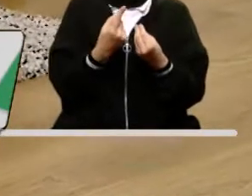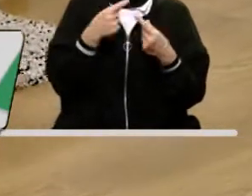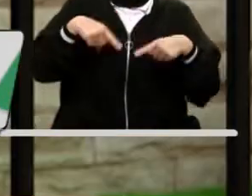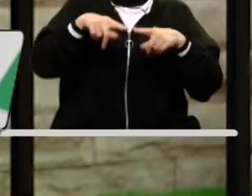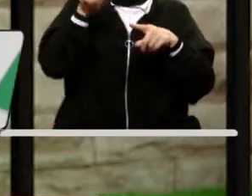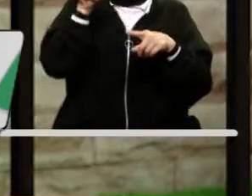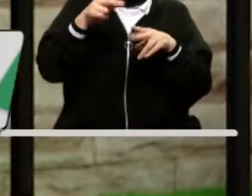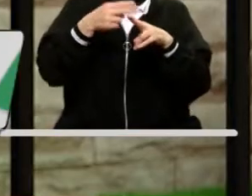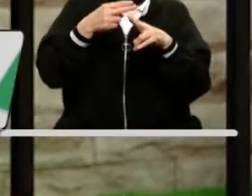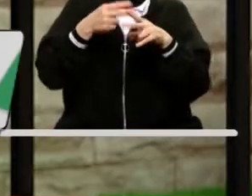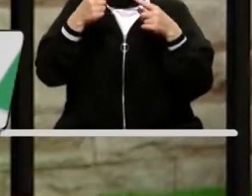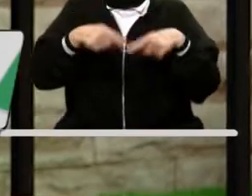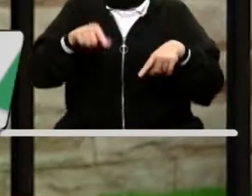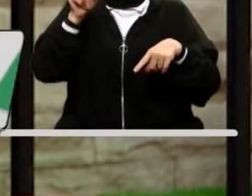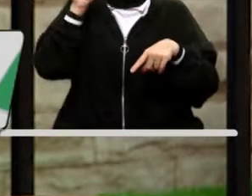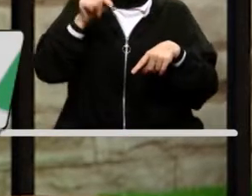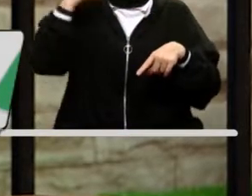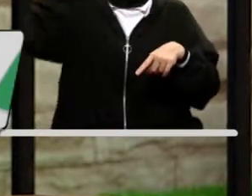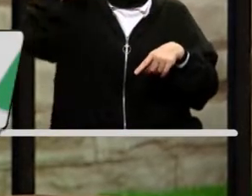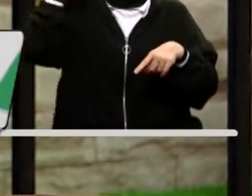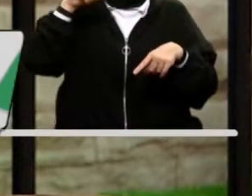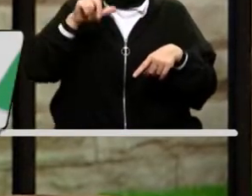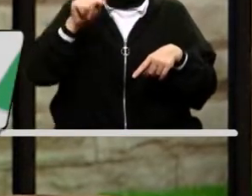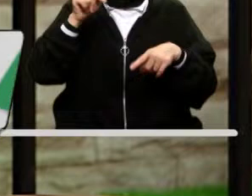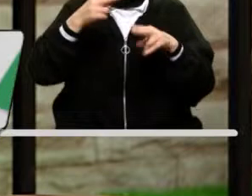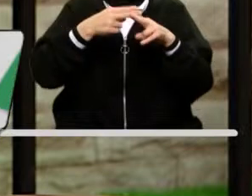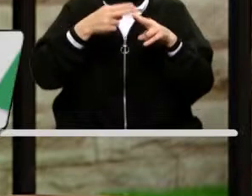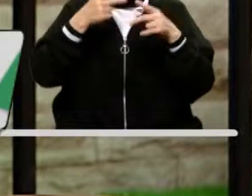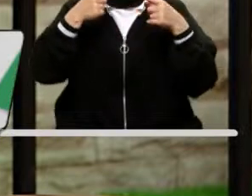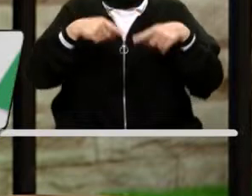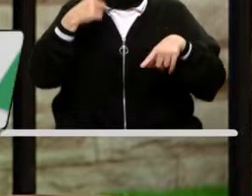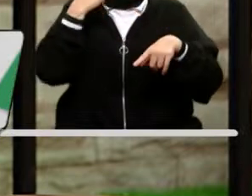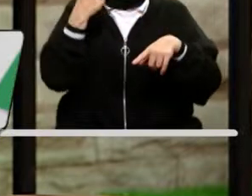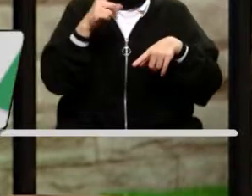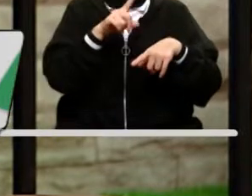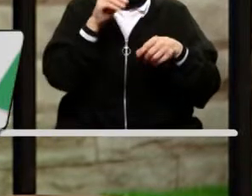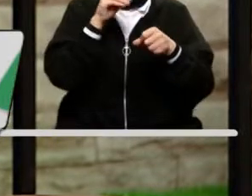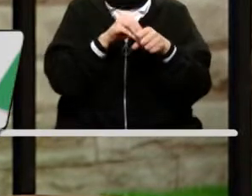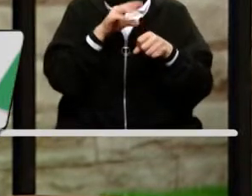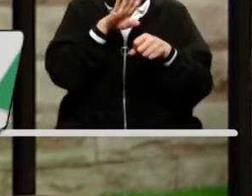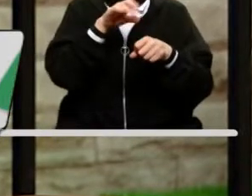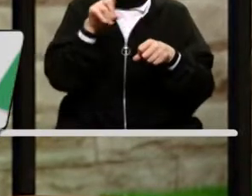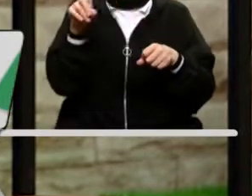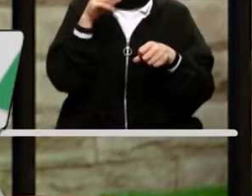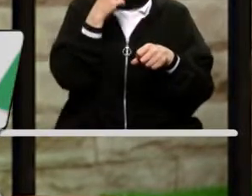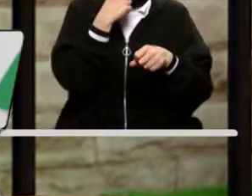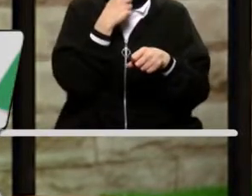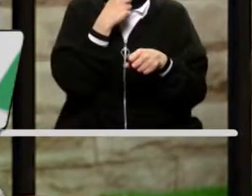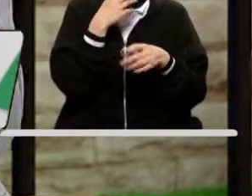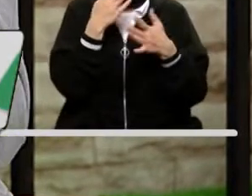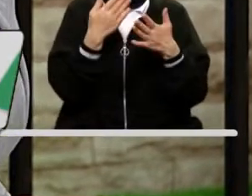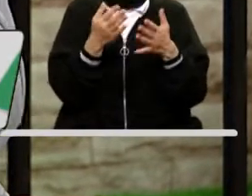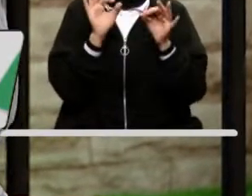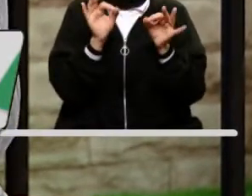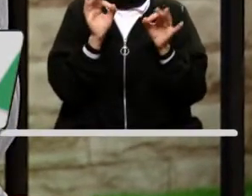gerekiyor. O deneme sınavlarından bakıp son 10 yılın, bilhassa 4 yılın sorularıyla örtüştürüp böyle